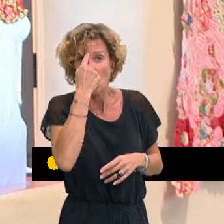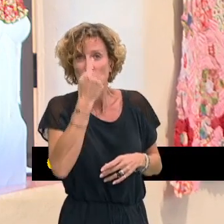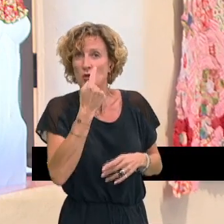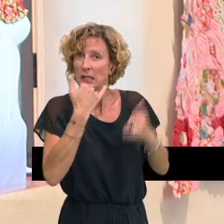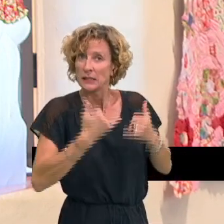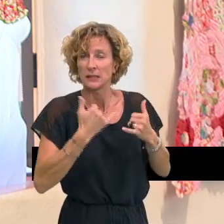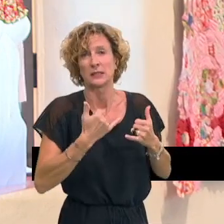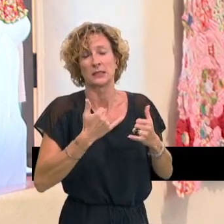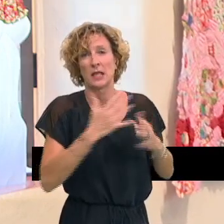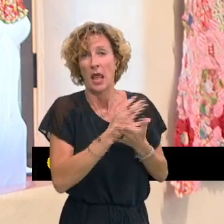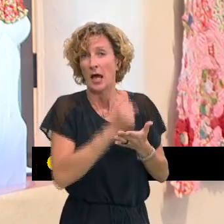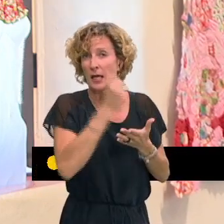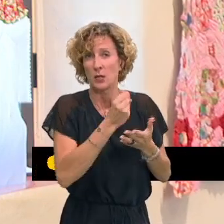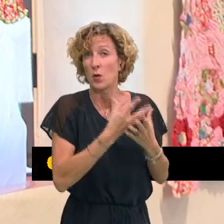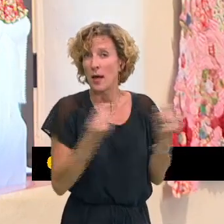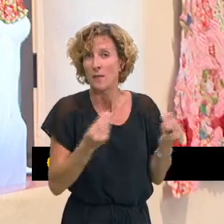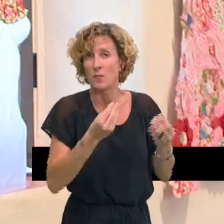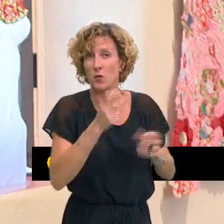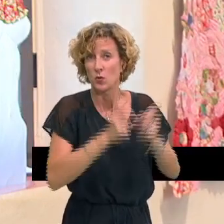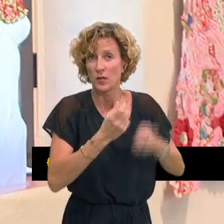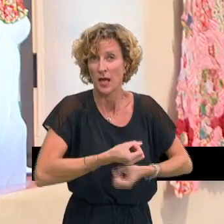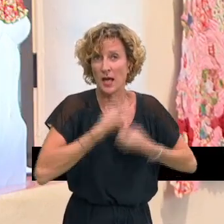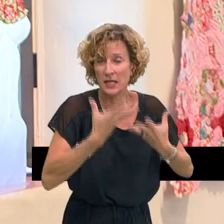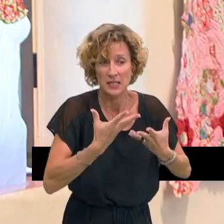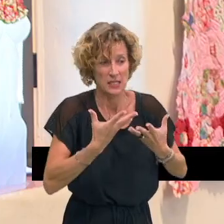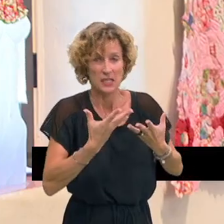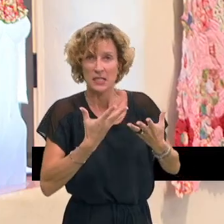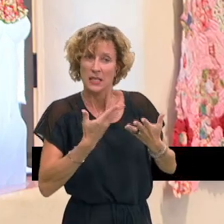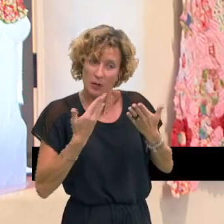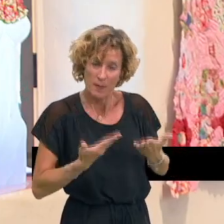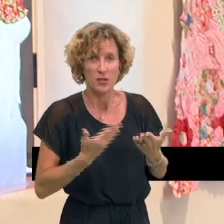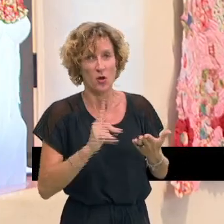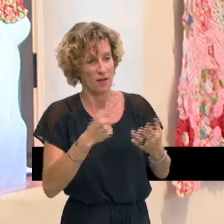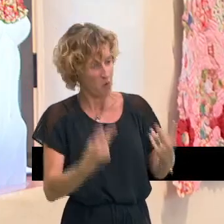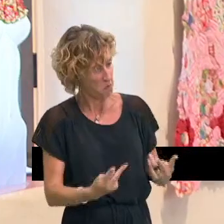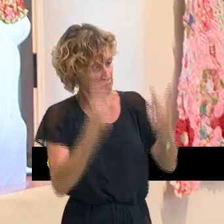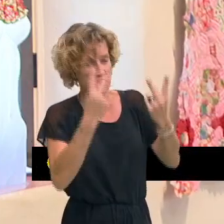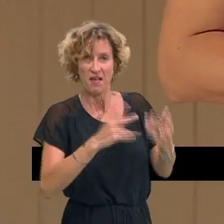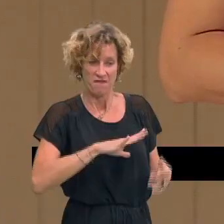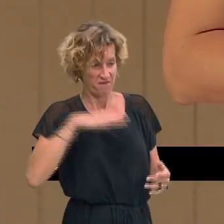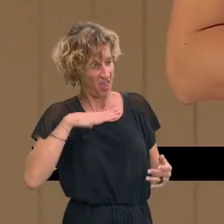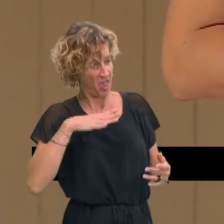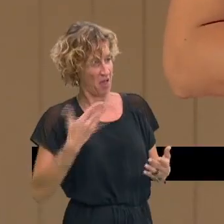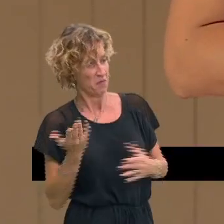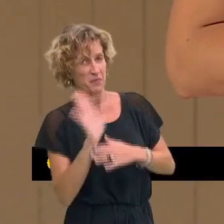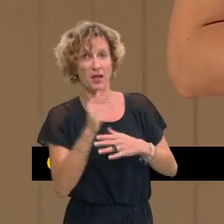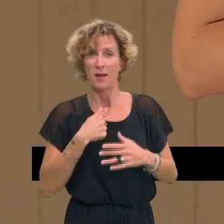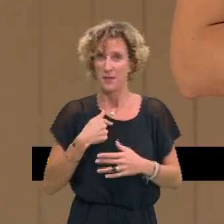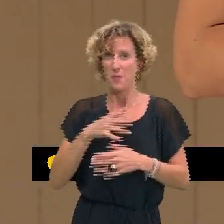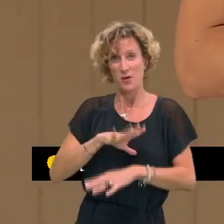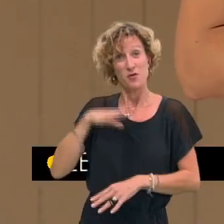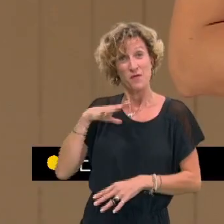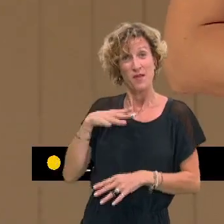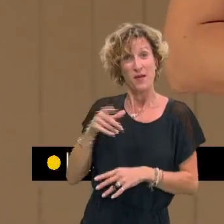artistes à La Réunion, dans tout domaine, qu'on a bons paysans à l'or, que maintenant, il faut nous les fiers de mettre ça en l'air. En tout cas, moi, mais les fiers, mais